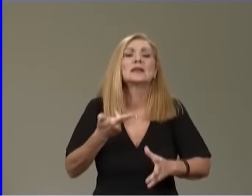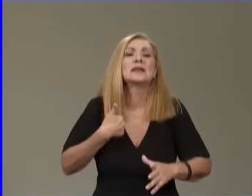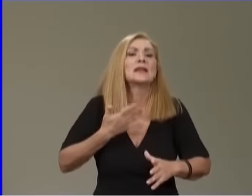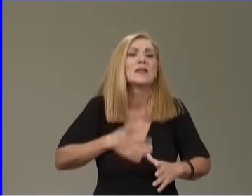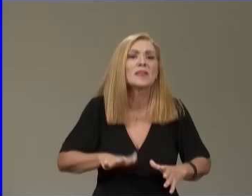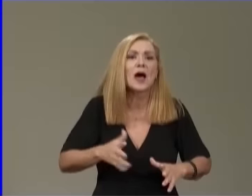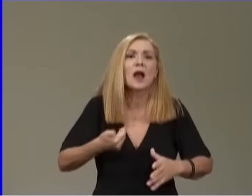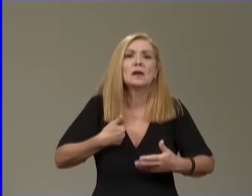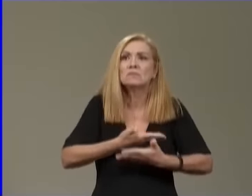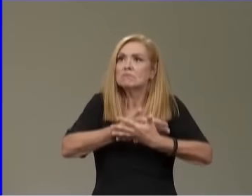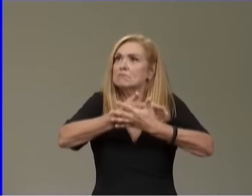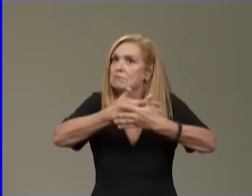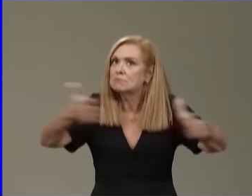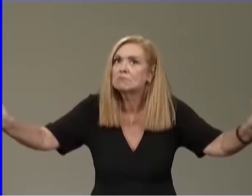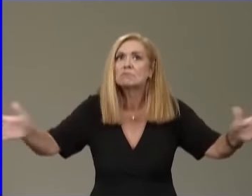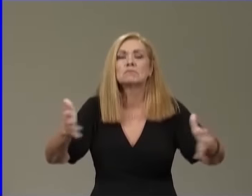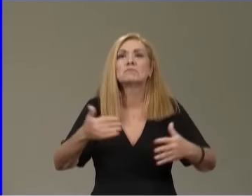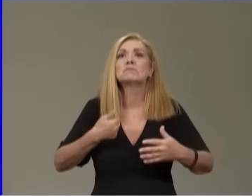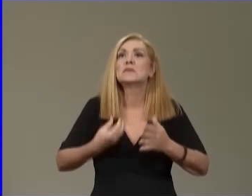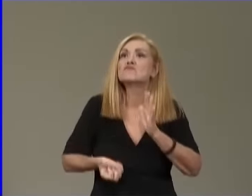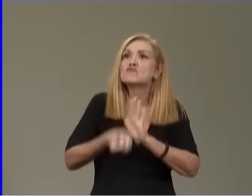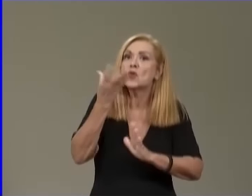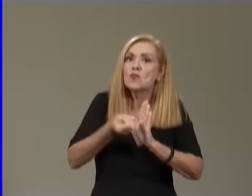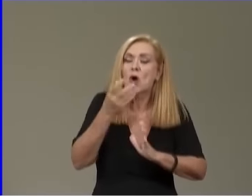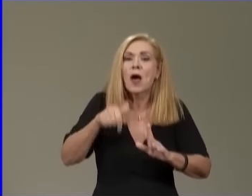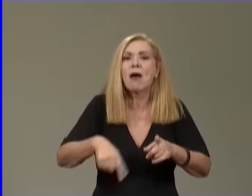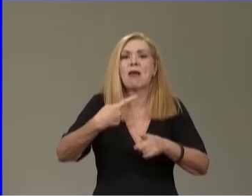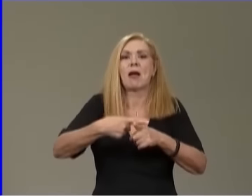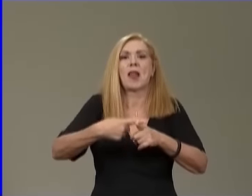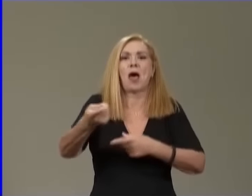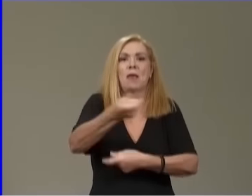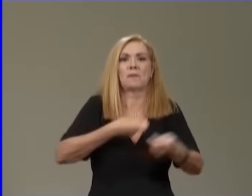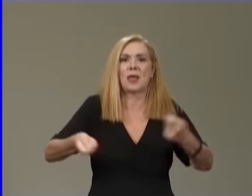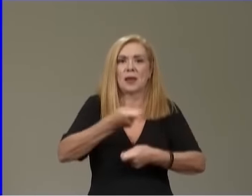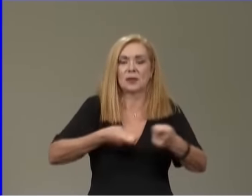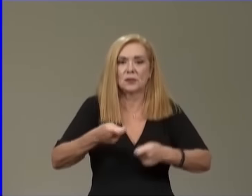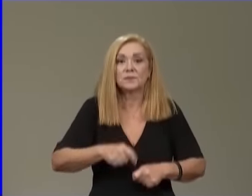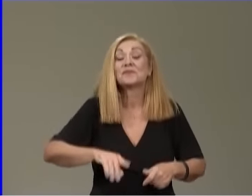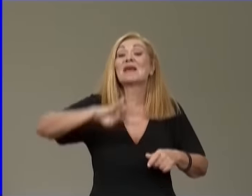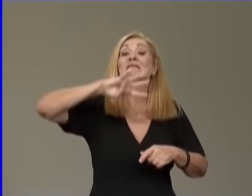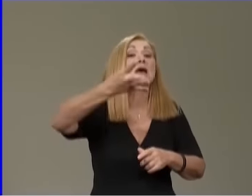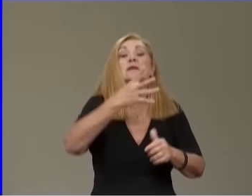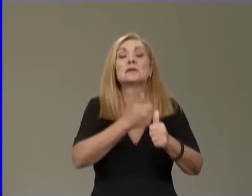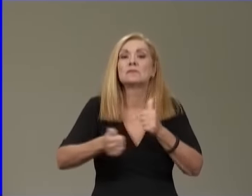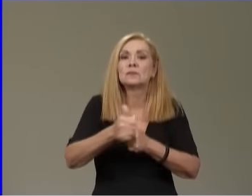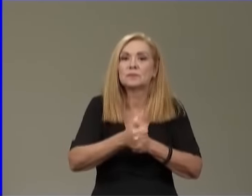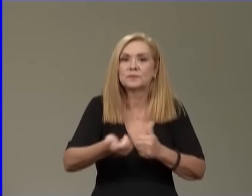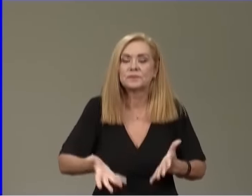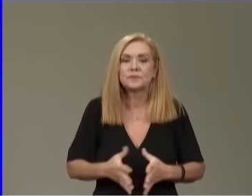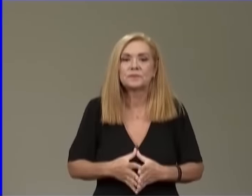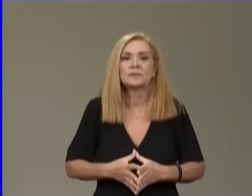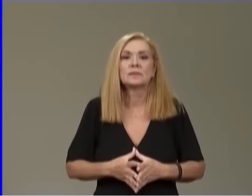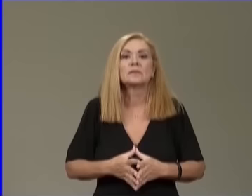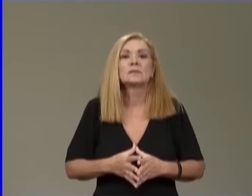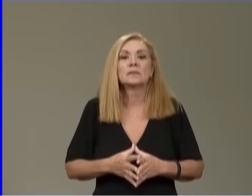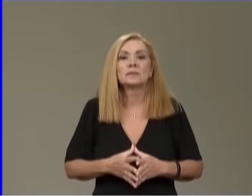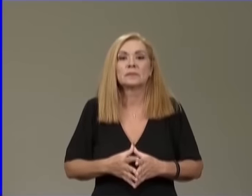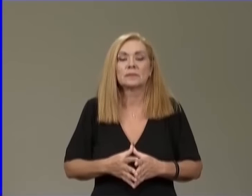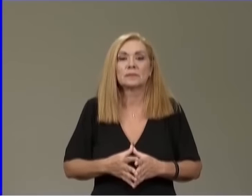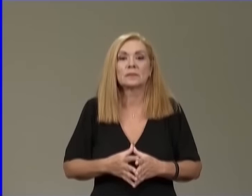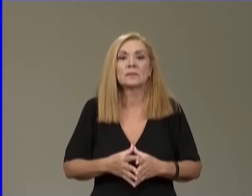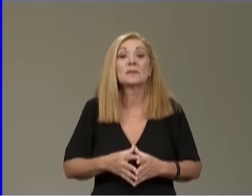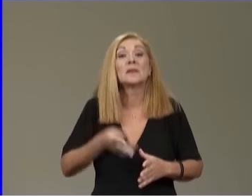της εξωστρέφειας και της καινοτομίας των ελληνικών επιχειρήσεων. Τέταρτη προτεραιότητα. Η ακόμα ταχύτερη,